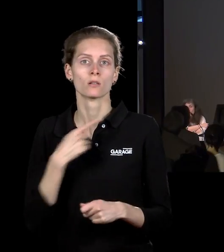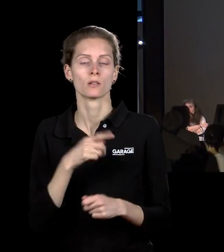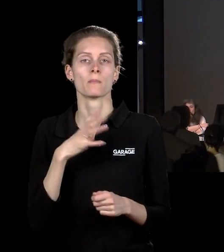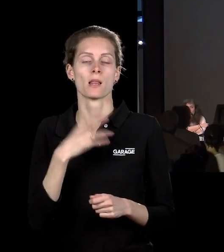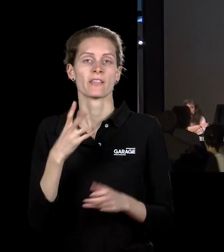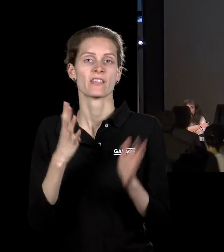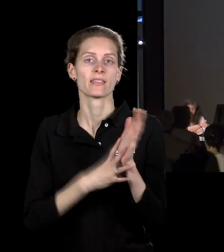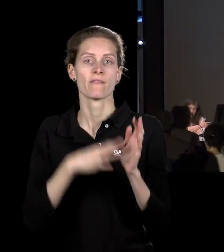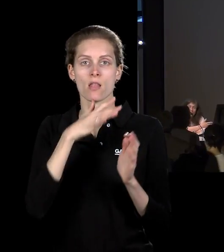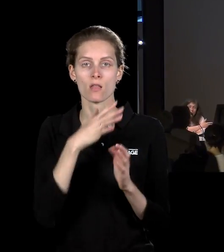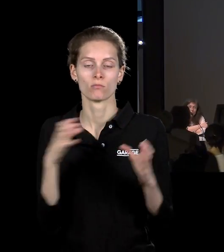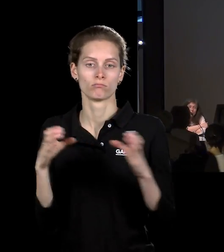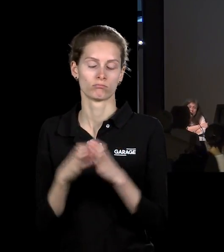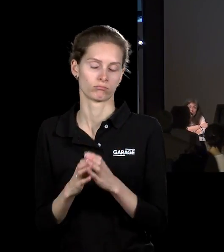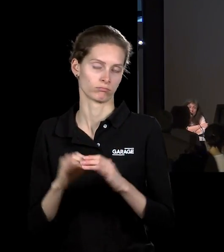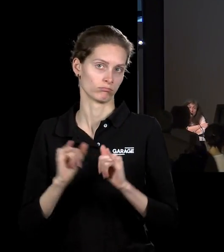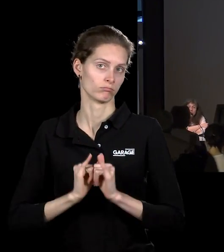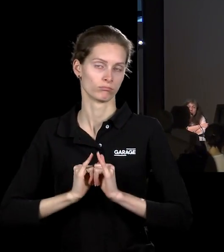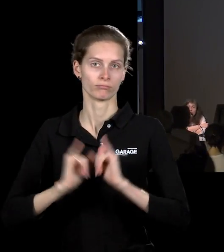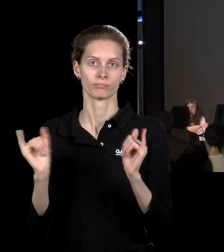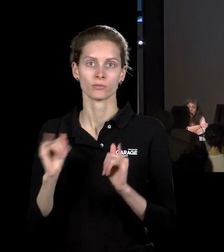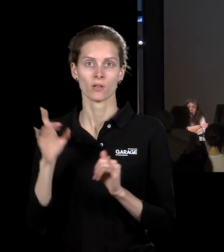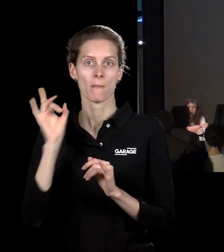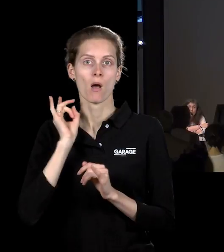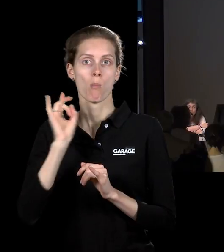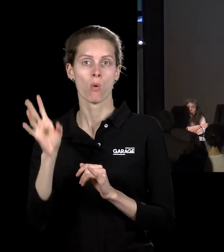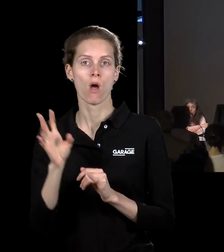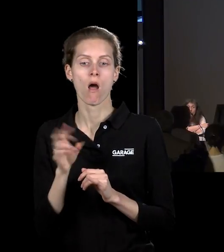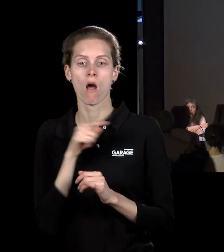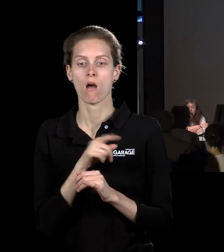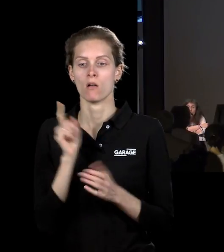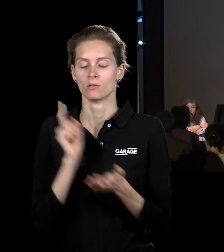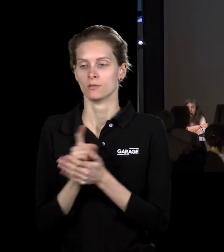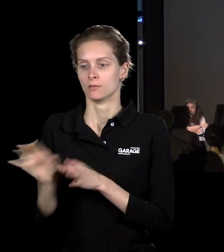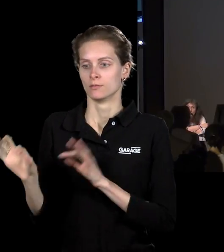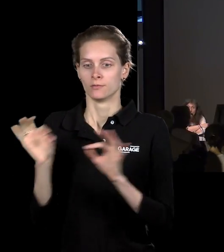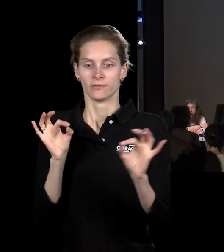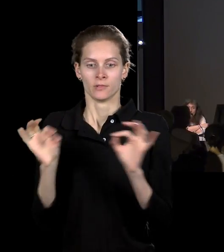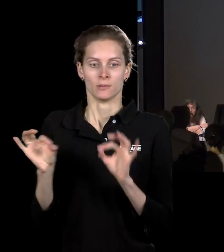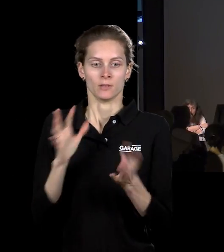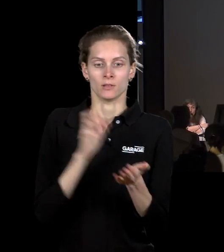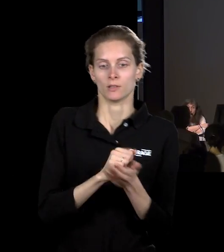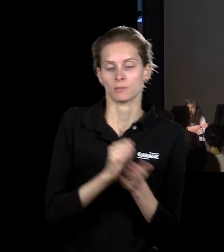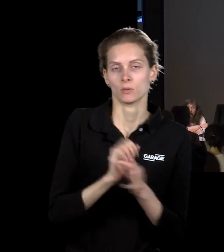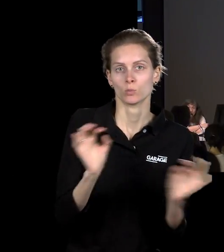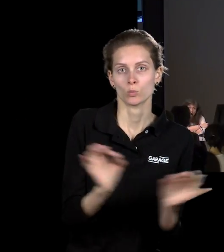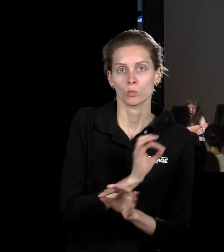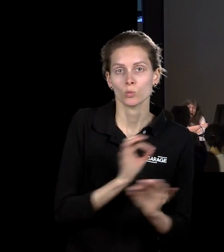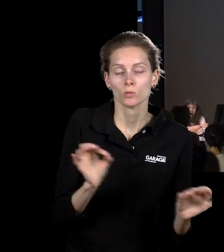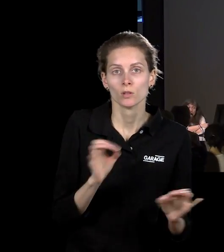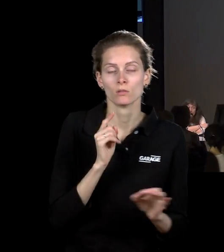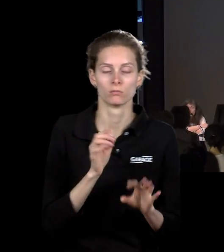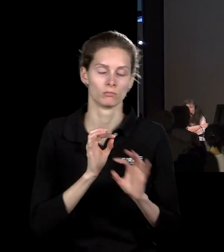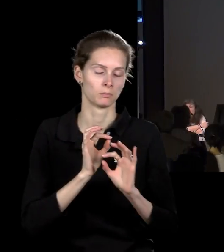очень успешная, группа там на подъеме, и перед ним стоит выбор, чем он в конце концов должен заниматься. Будет ли он заниматься музыкой, которой